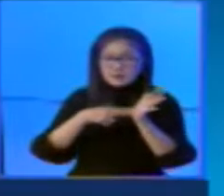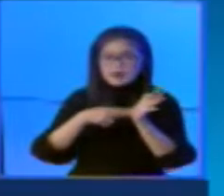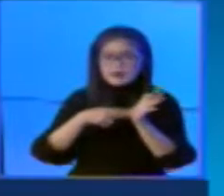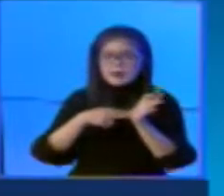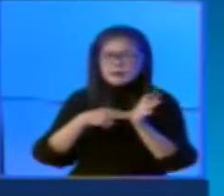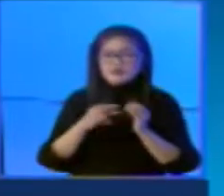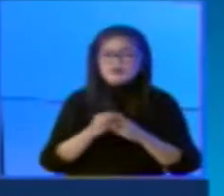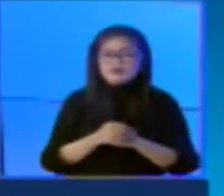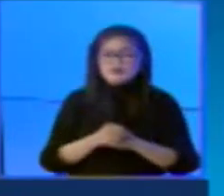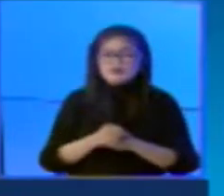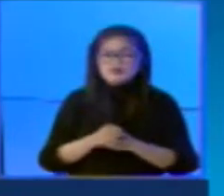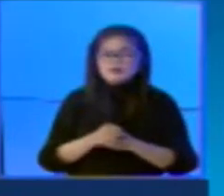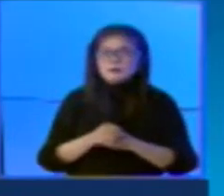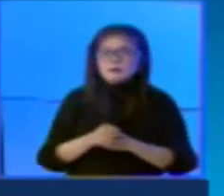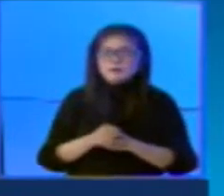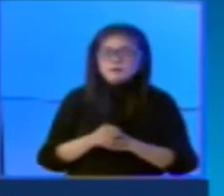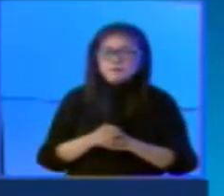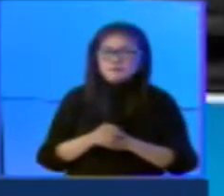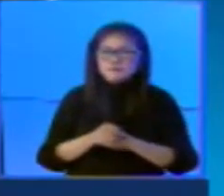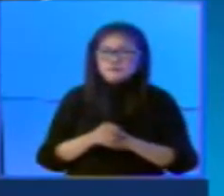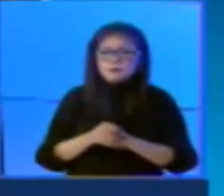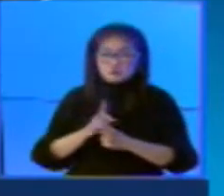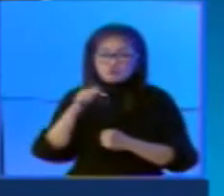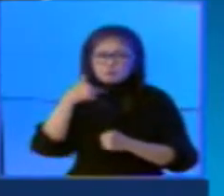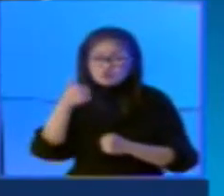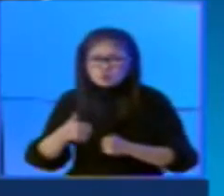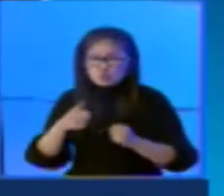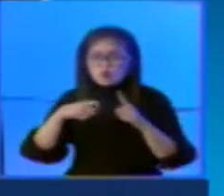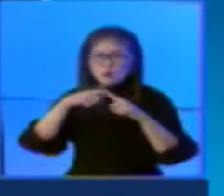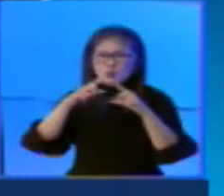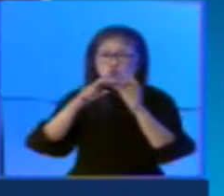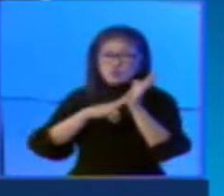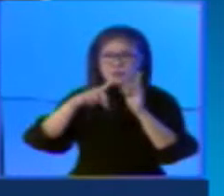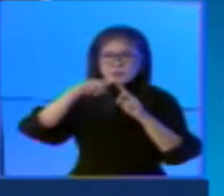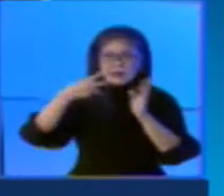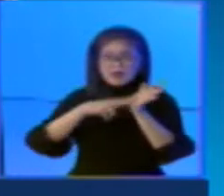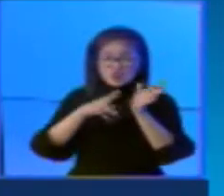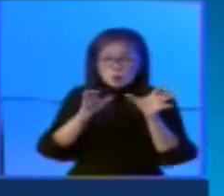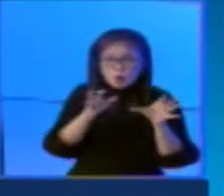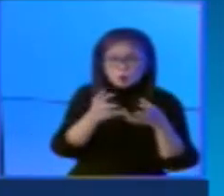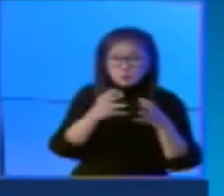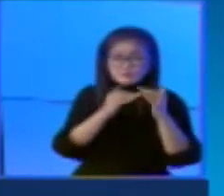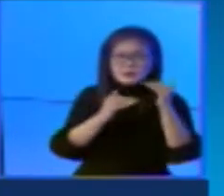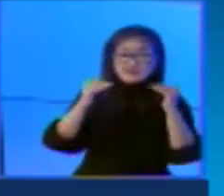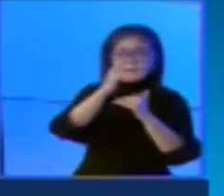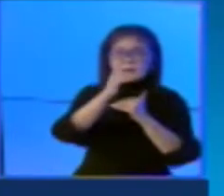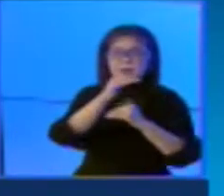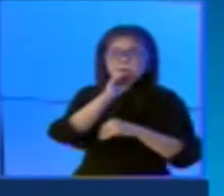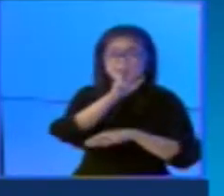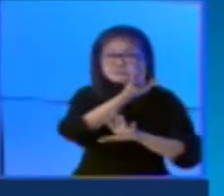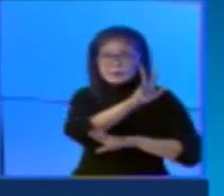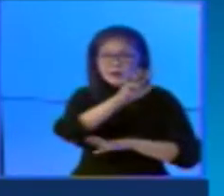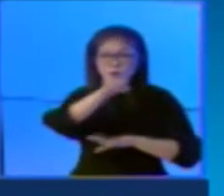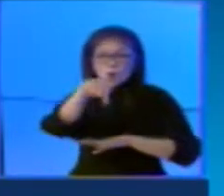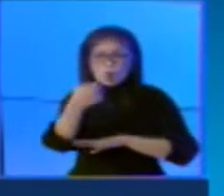Jadi, untuk iklan dan konten grup itu meningkat 12% menjadi 9,8 triliun dibandingkan